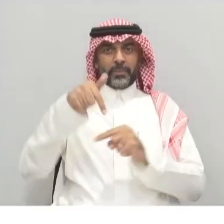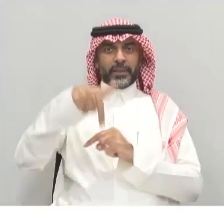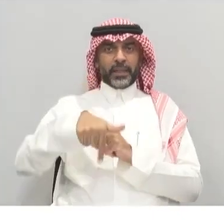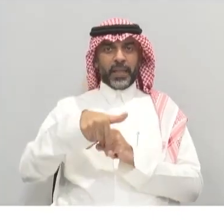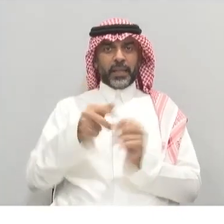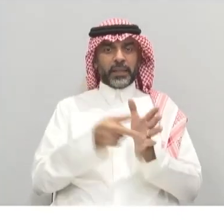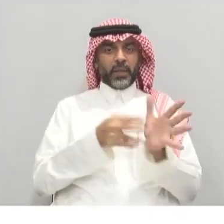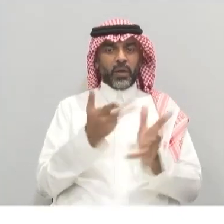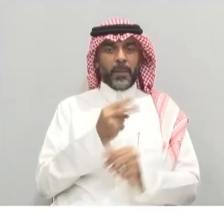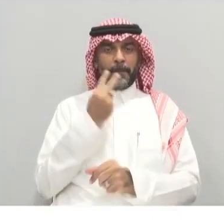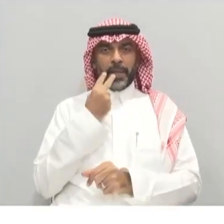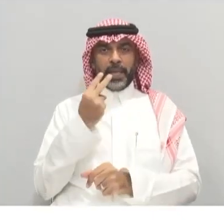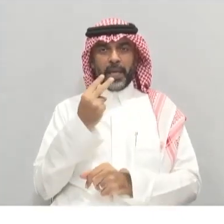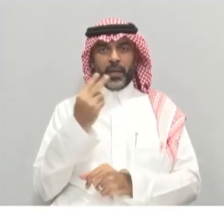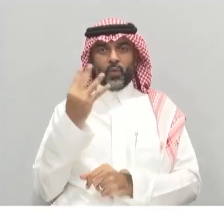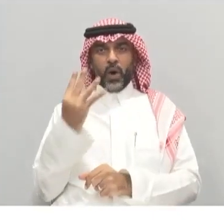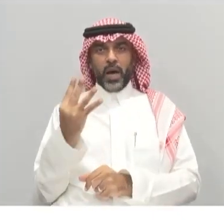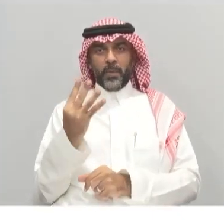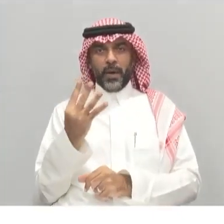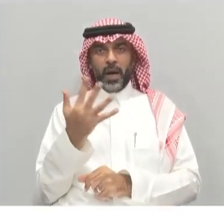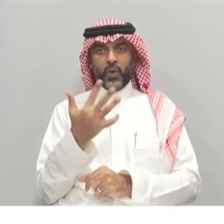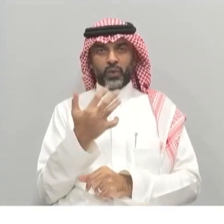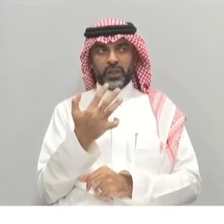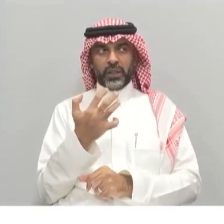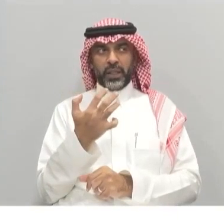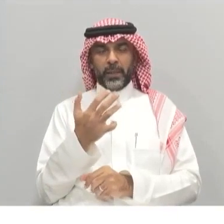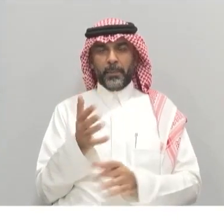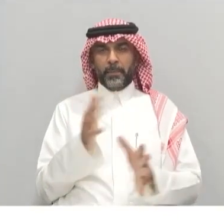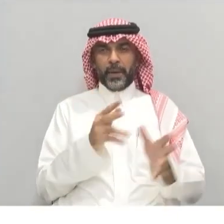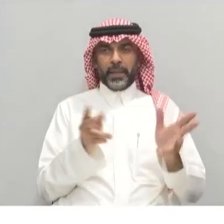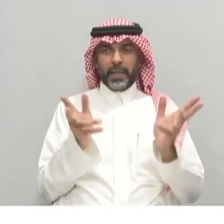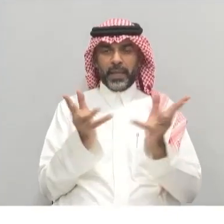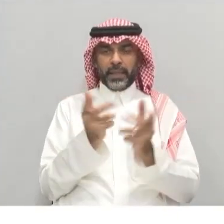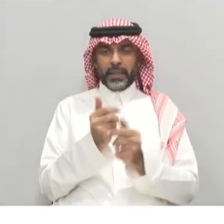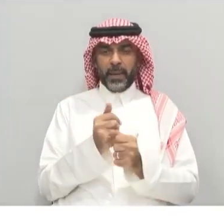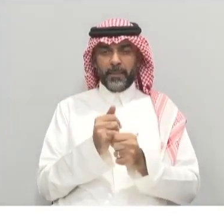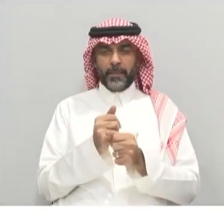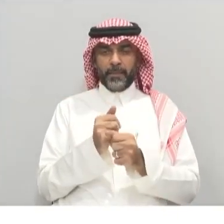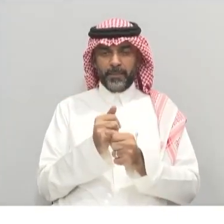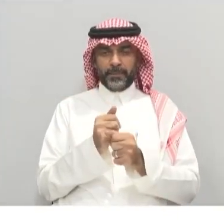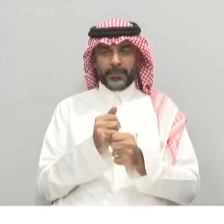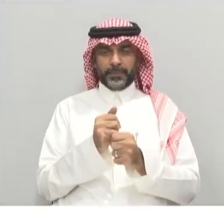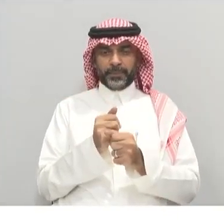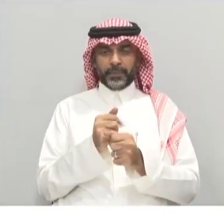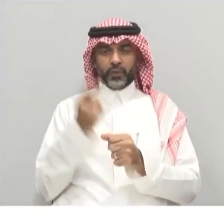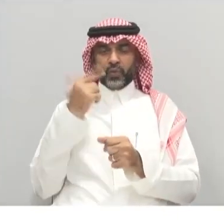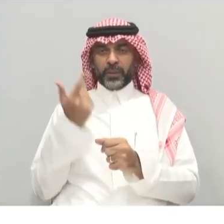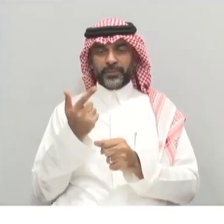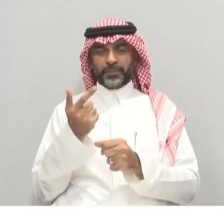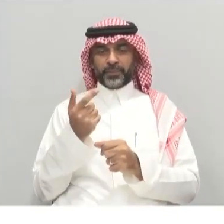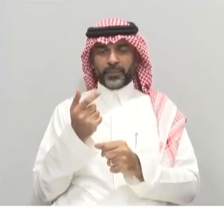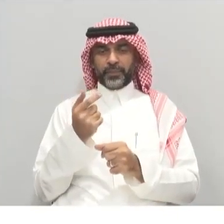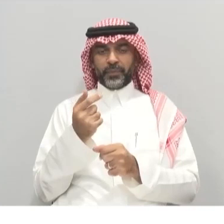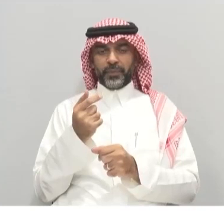ليظهر لنا الناتج 2004 وتسعين نقوم بحسابه المقام وهو نتيجه طرح اثنين من خمسه خمسه